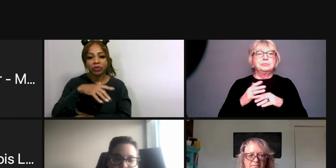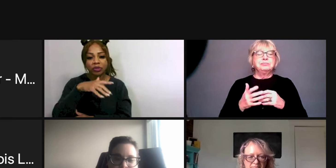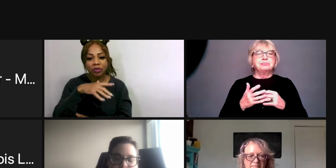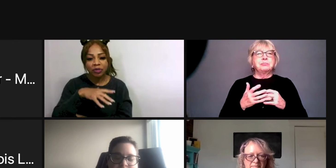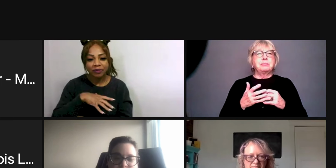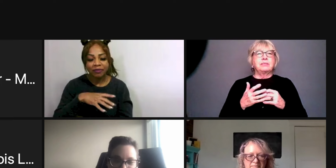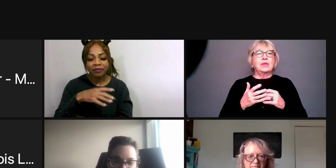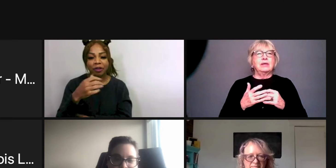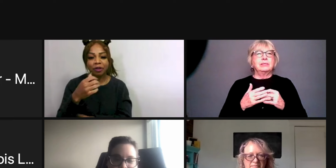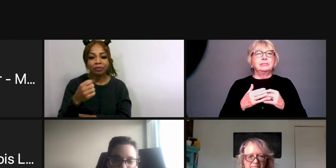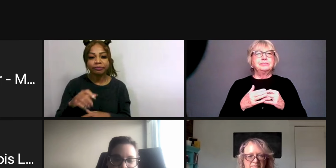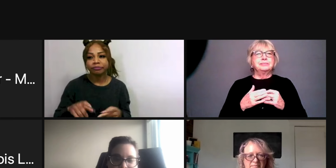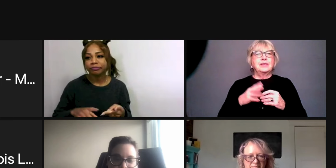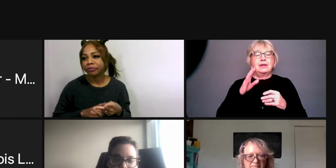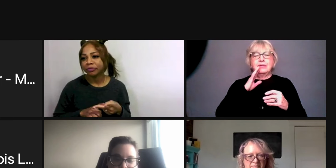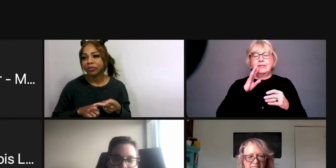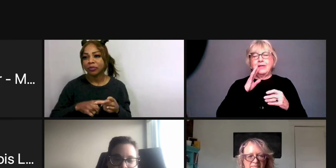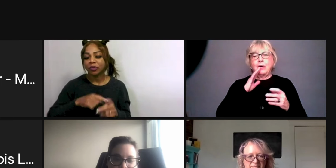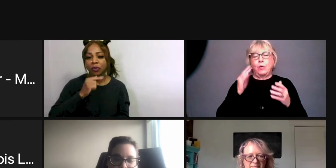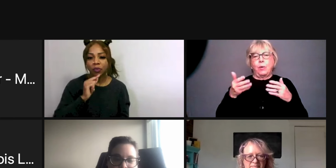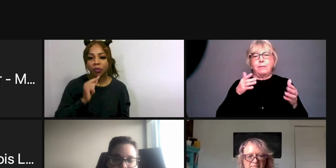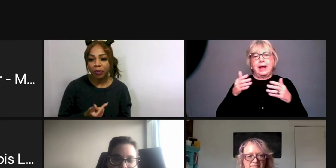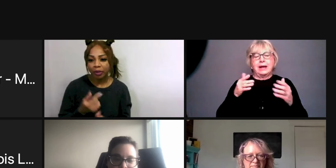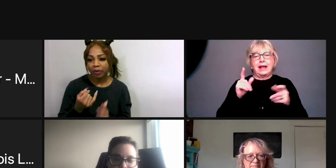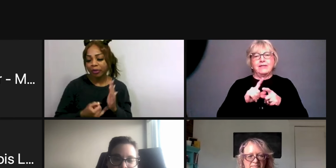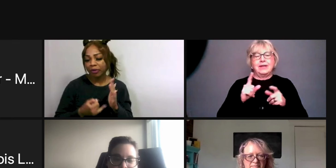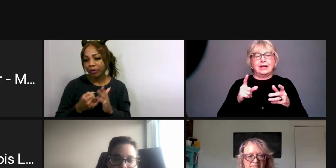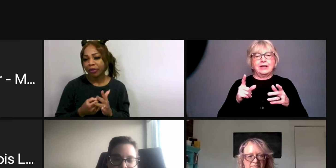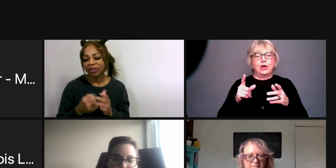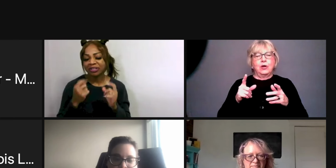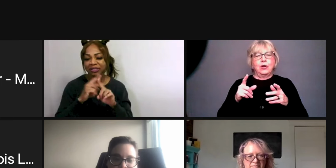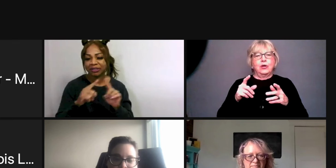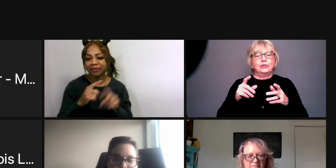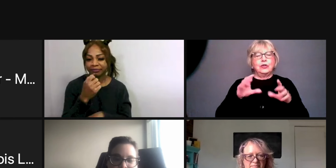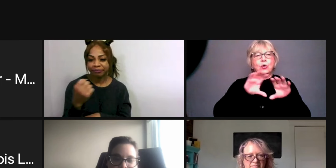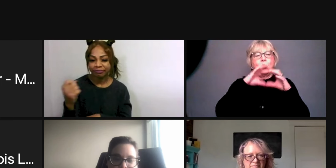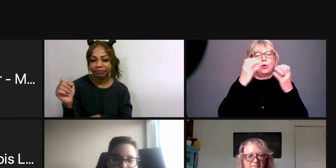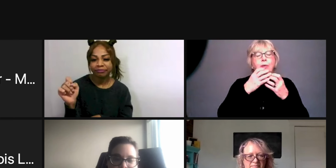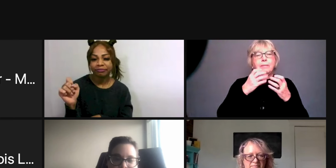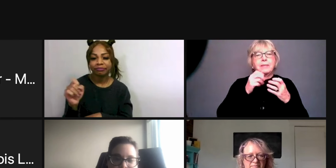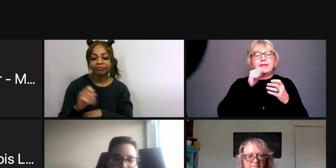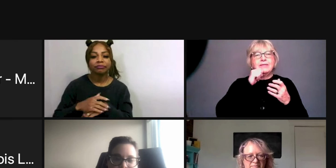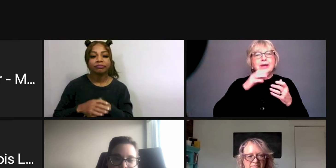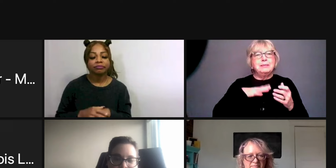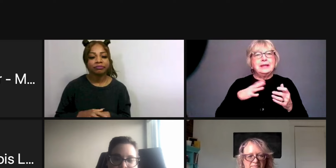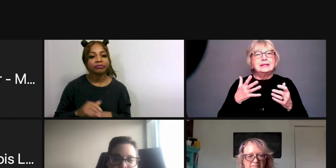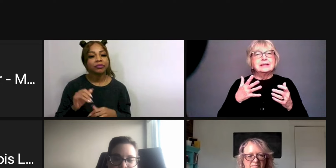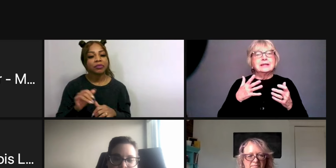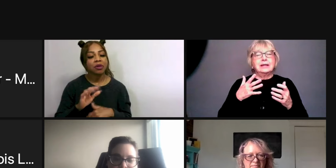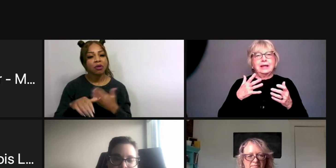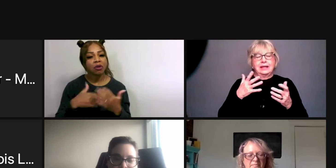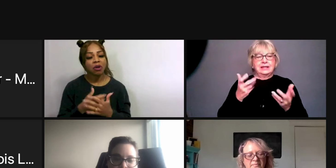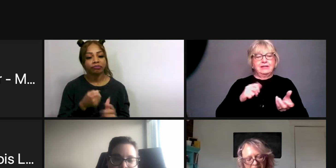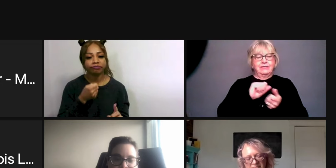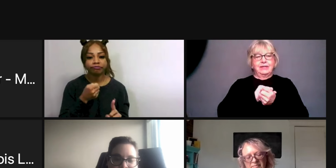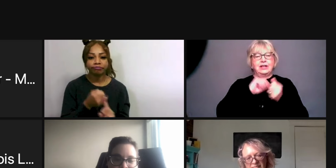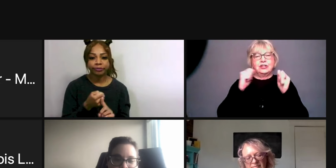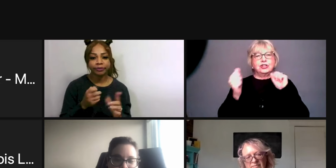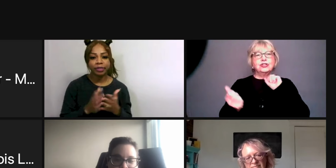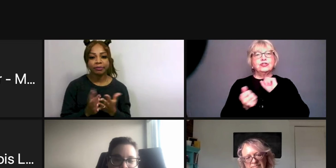il fait la comparaison avec des mouvements féministes des mouvements qui ont aidé à changer profondément